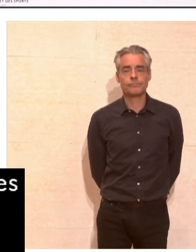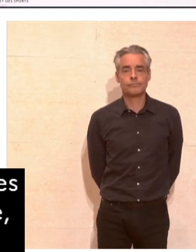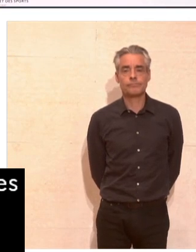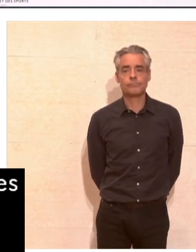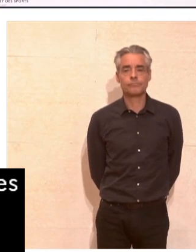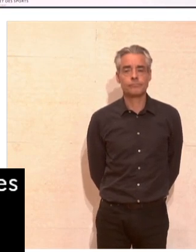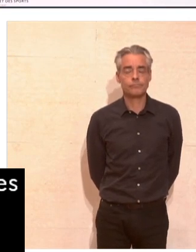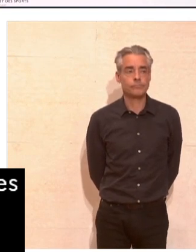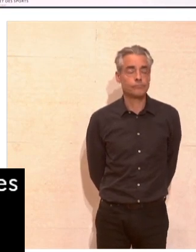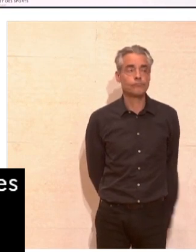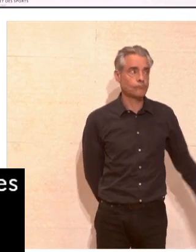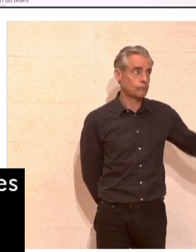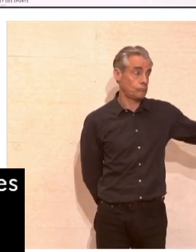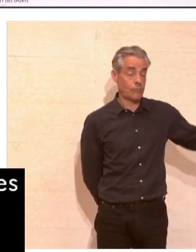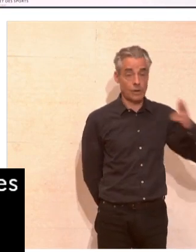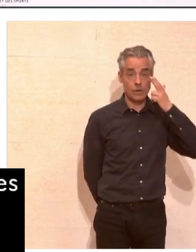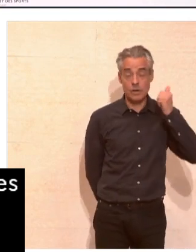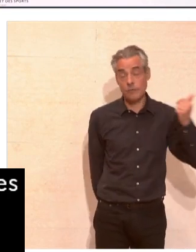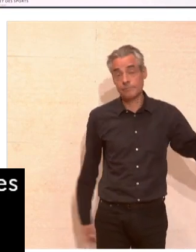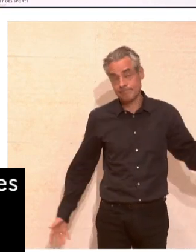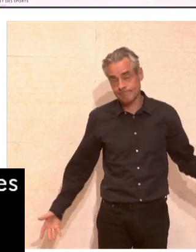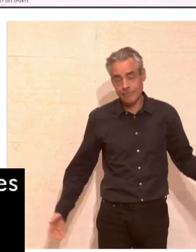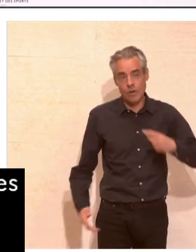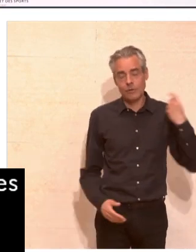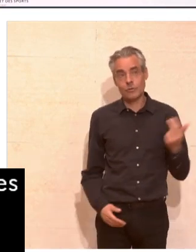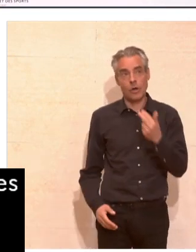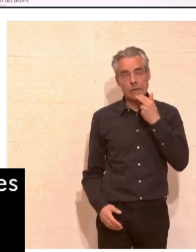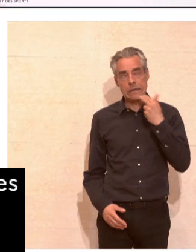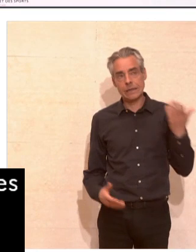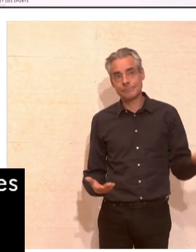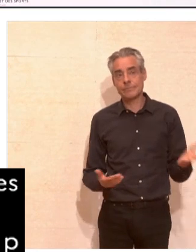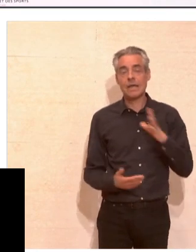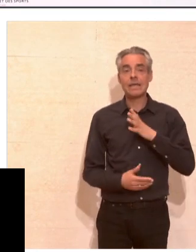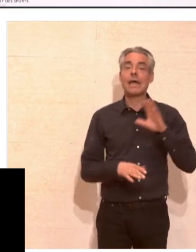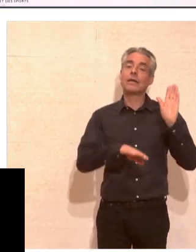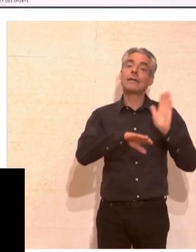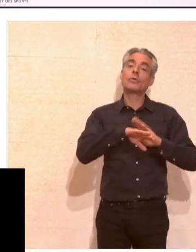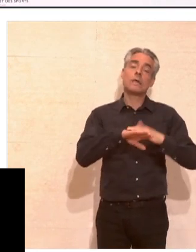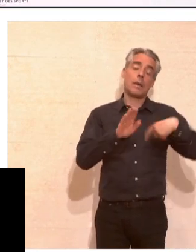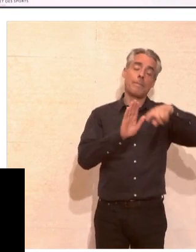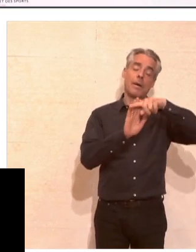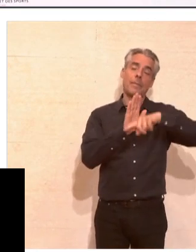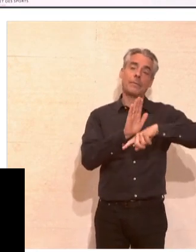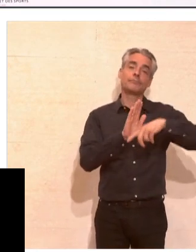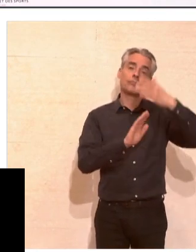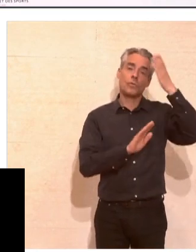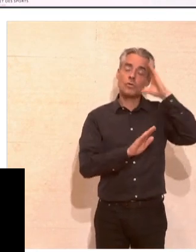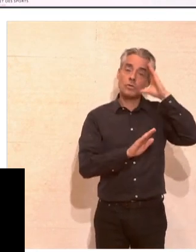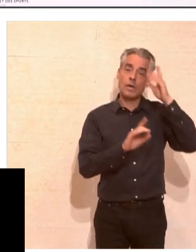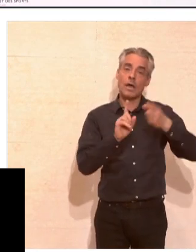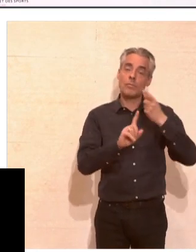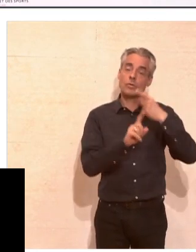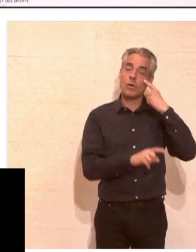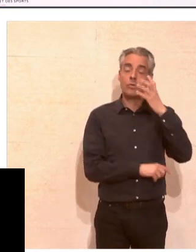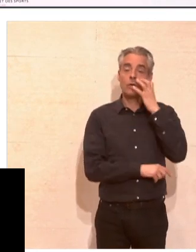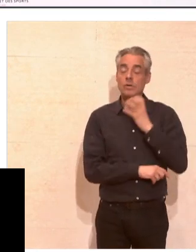Alors c'est une slide que vous avez déjà vue, mais je pense qu'il est toujours utile. Il existe des recommandations. On sait que le sommeil est important pour